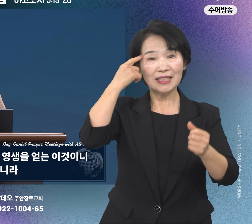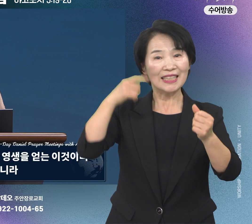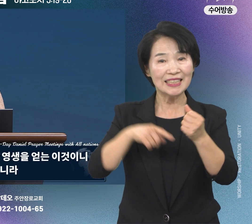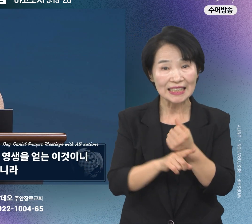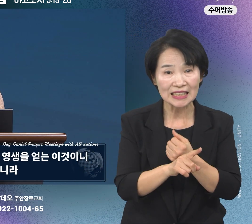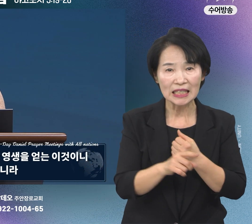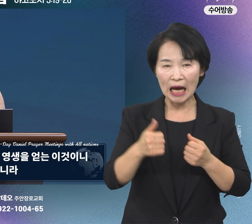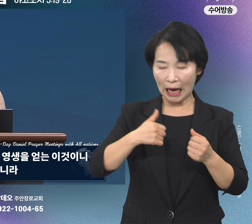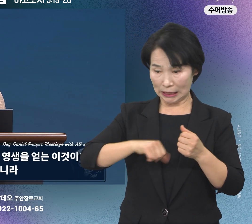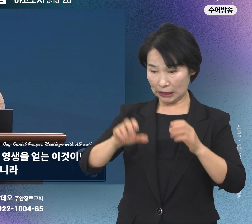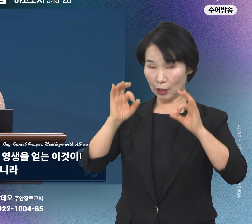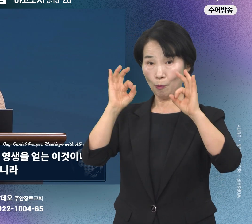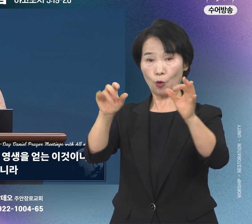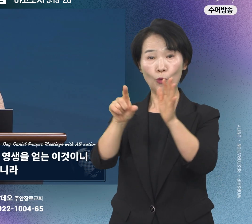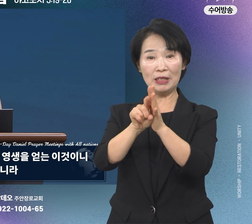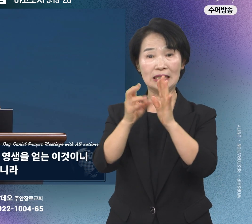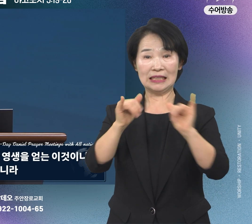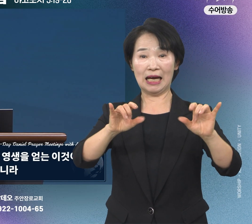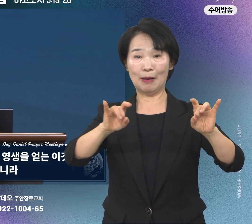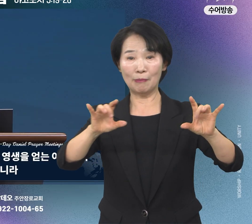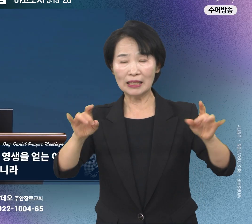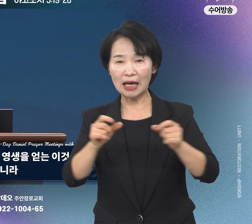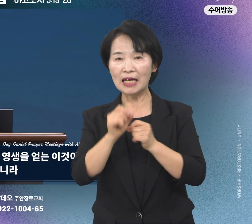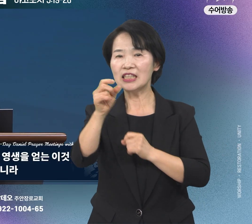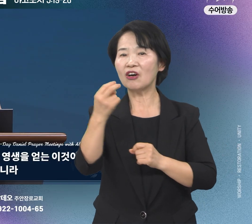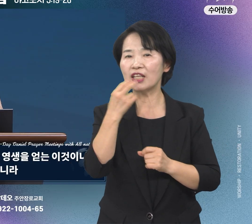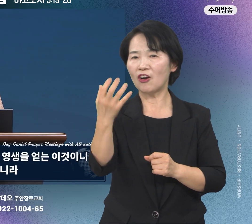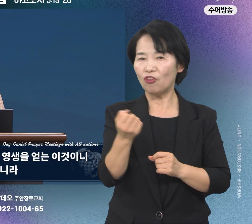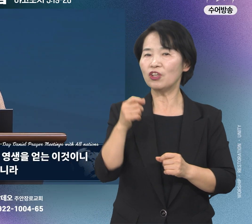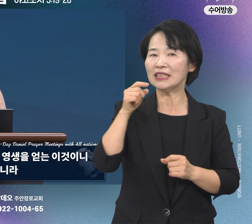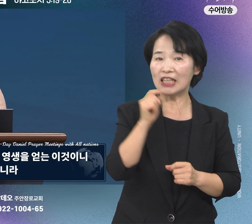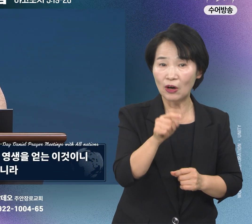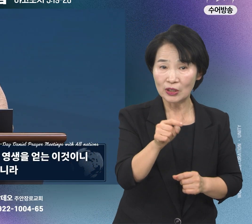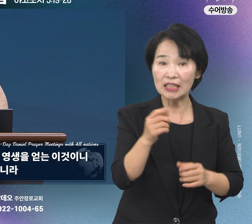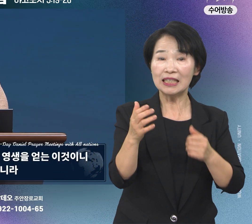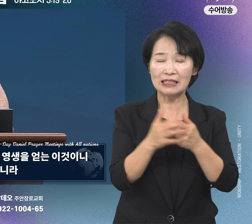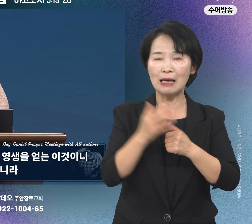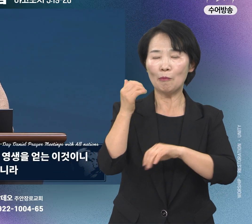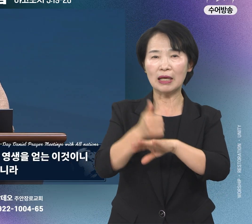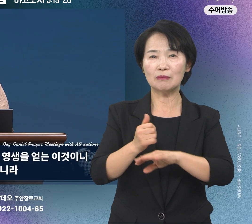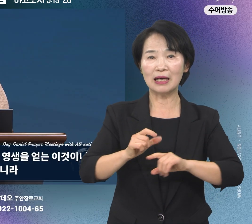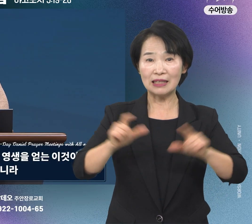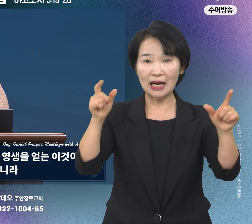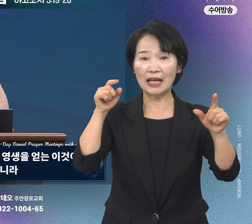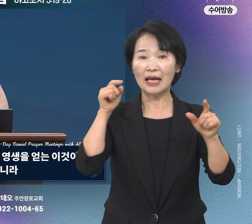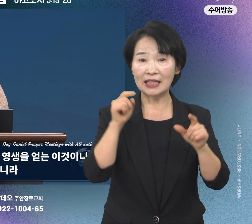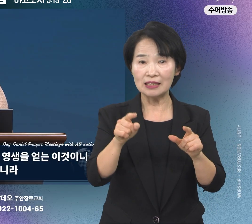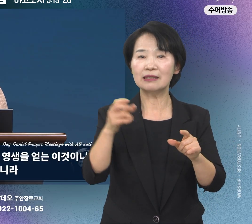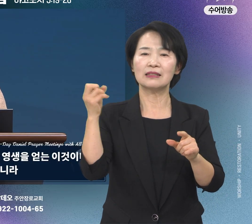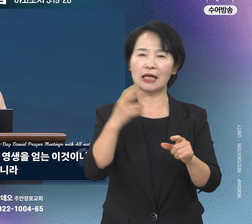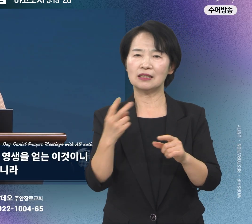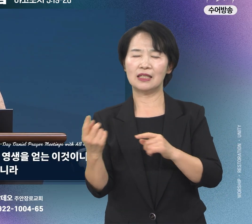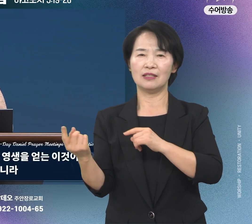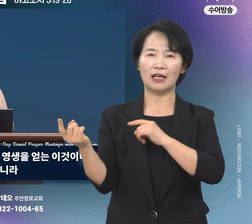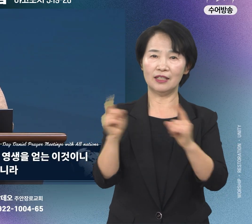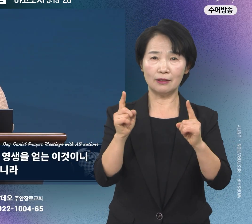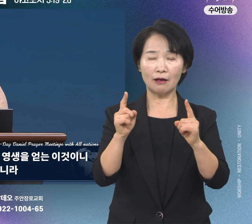뜻은 아들을 보고 믿는 자마다 영생을 얻는 이것이니 마지막 날에 내가 이를 다시 살리리라